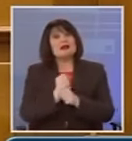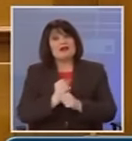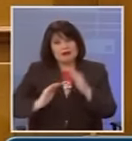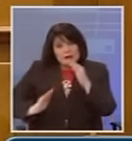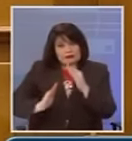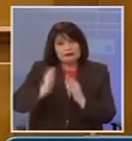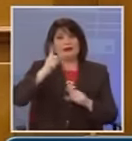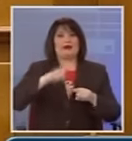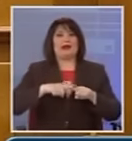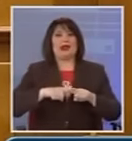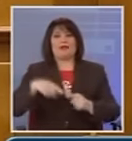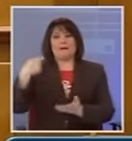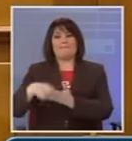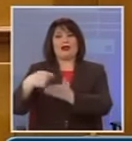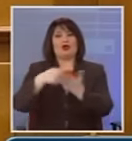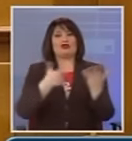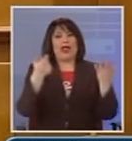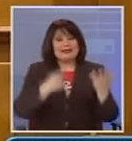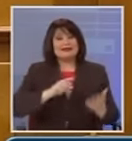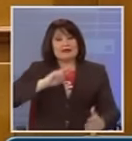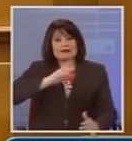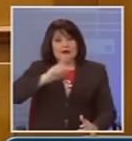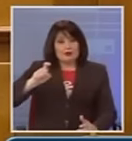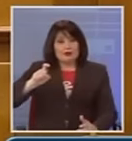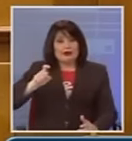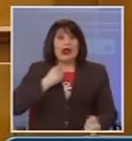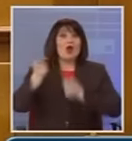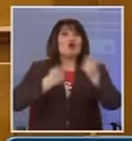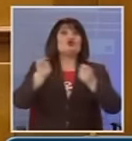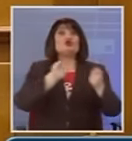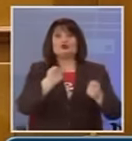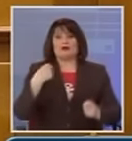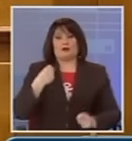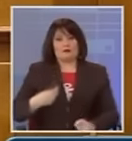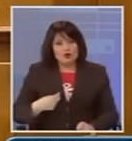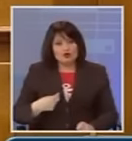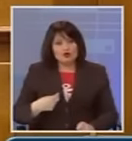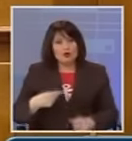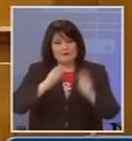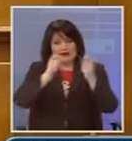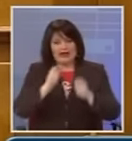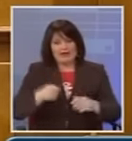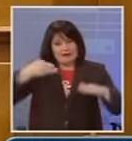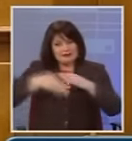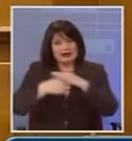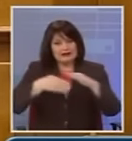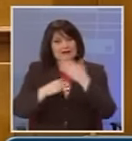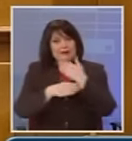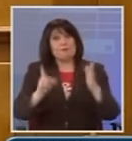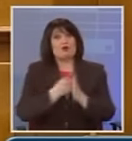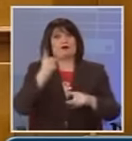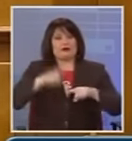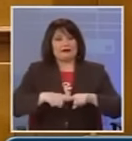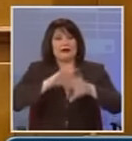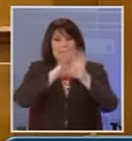ανάκαμψη και πληρώσαμε 6,5 δισεκατομμύρια ληξιπρόθεσμες οφειλές και περάσαμε μεταρρυθμίσεις που δεν έχουν ξαναγίνει στην Ελλάδα. Και